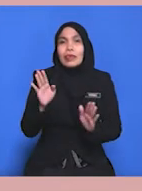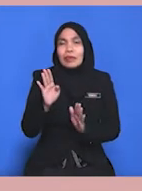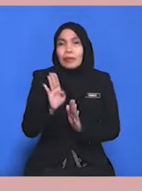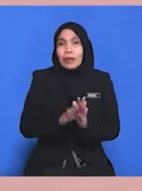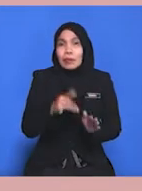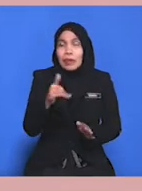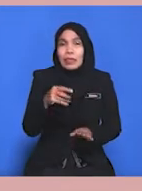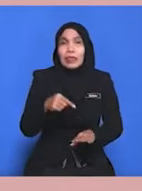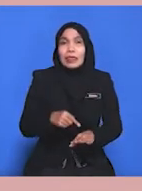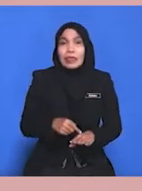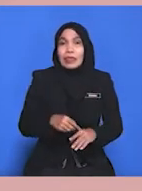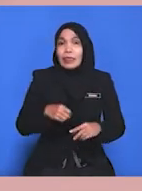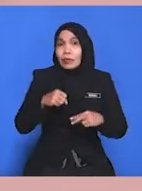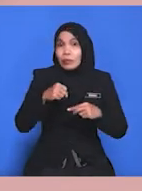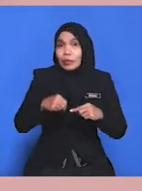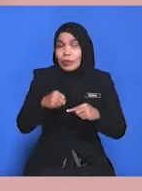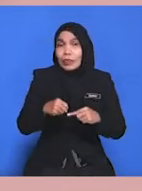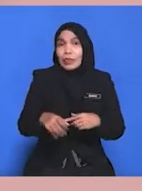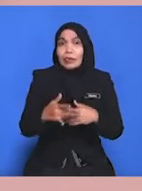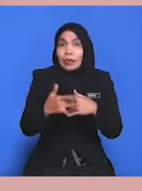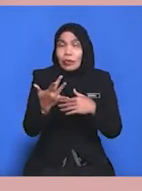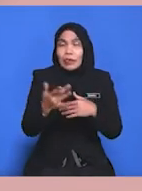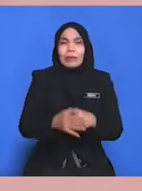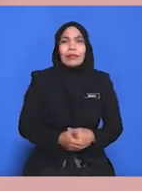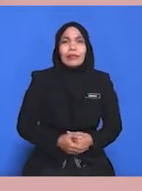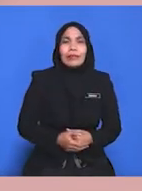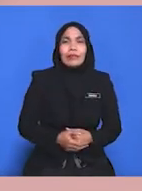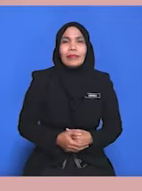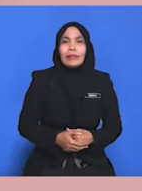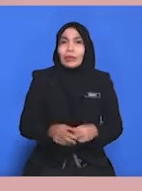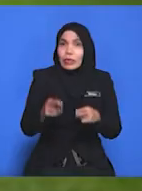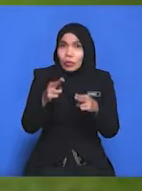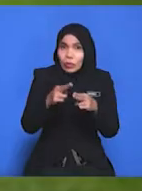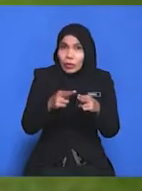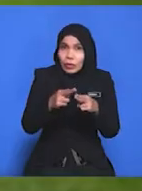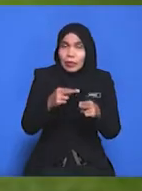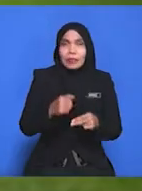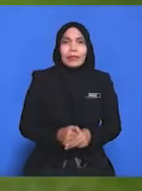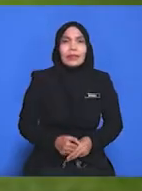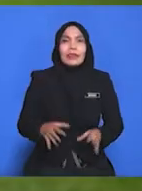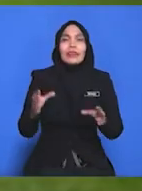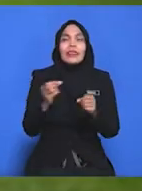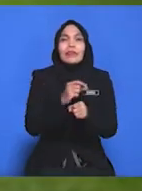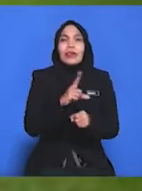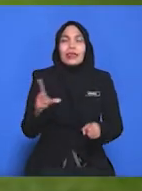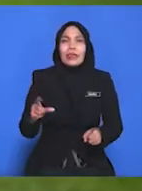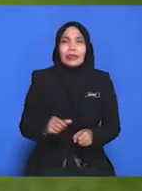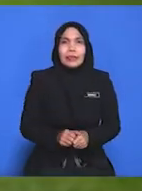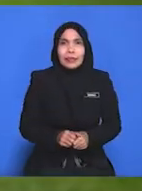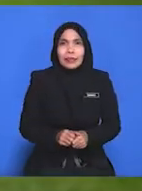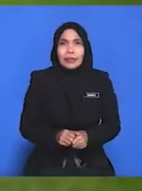awal. Sebagai rumusan kepada sesi pembelajaran ini, dapatlah kita